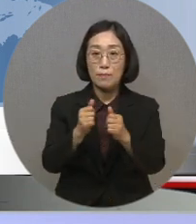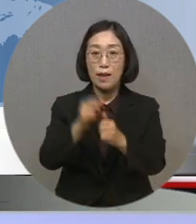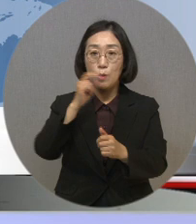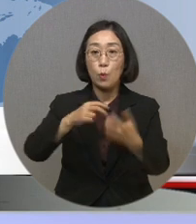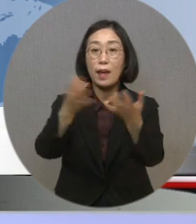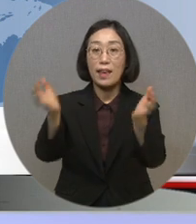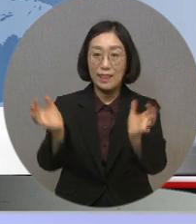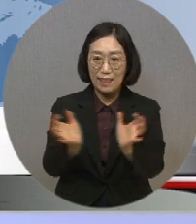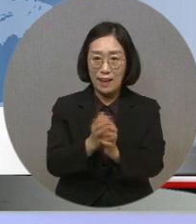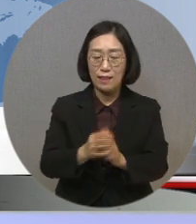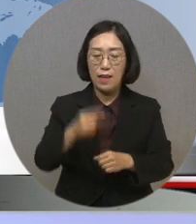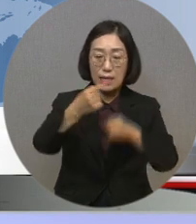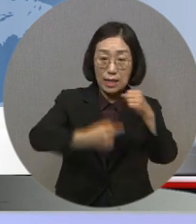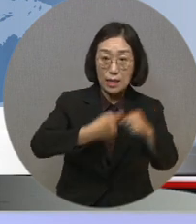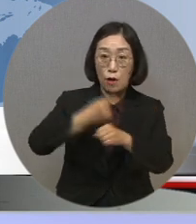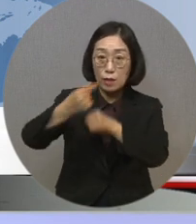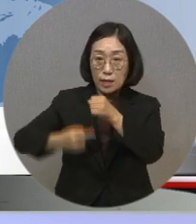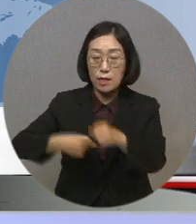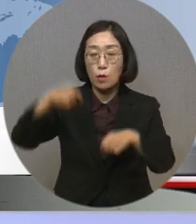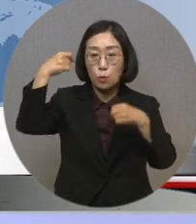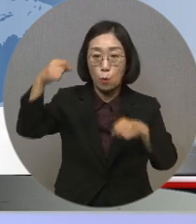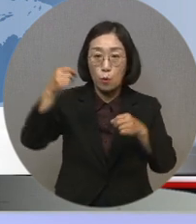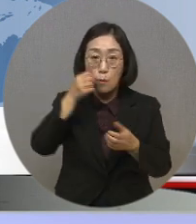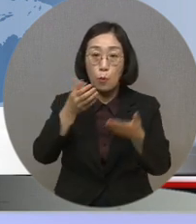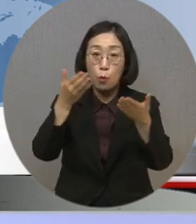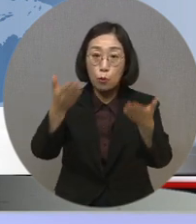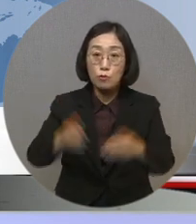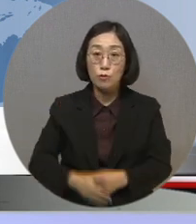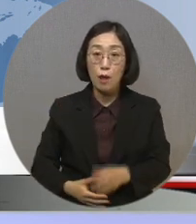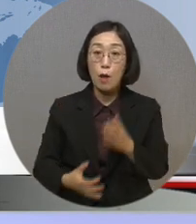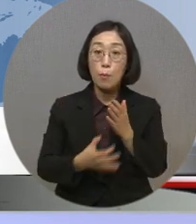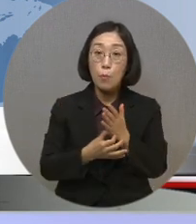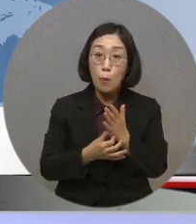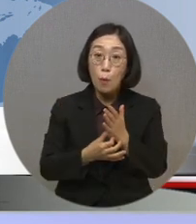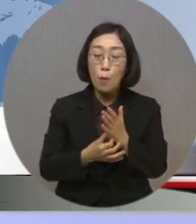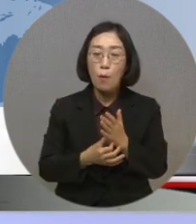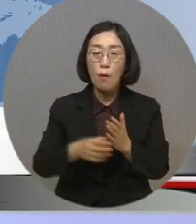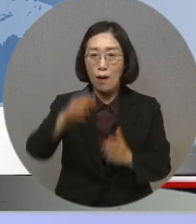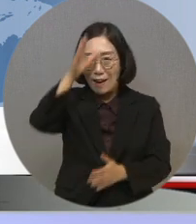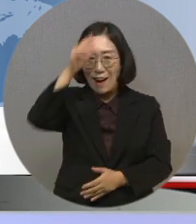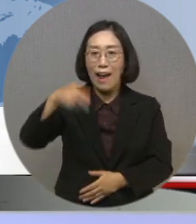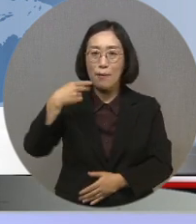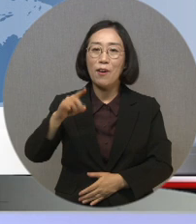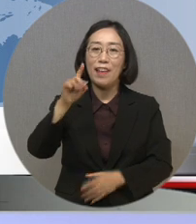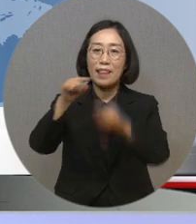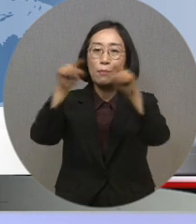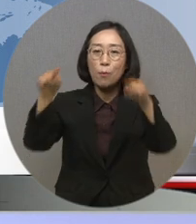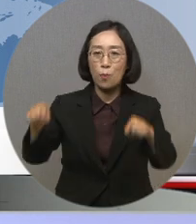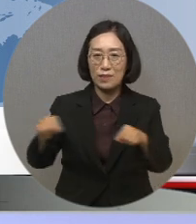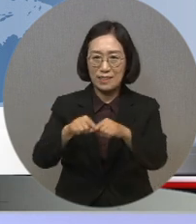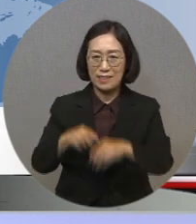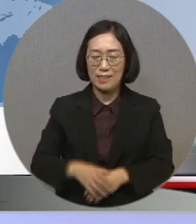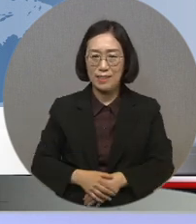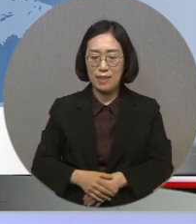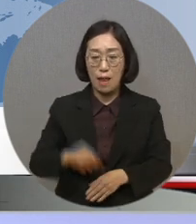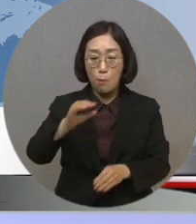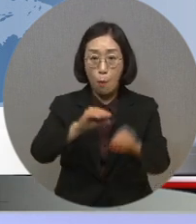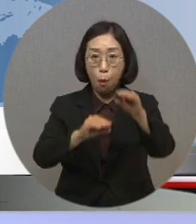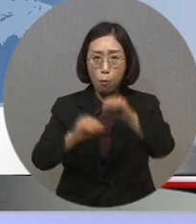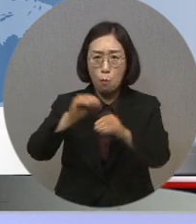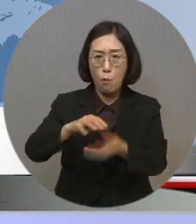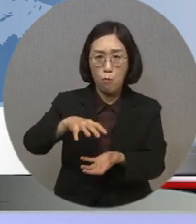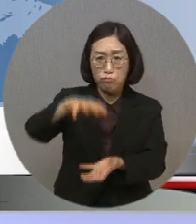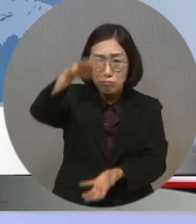합창단인데요. 매년 정기 공연을 열고 있는데 입장료가 라면 한 봉지라고 합니다. 17번 모인